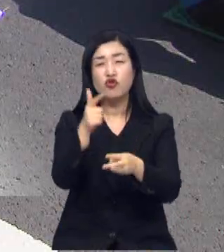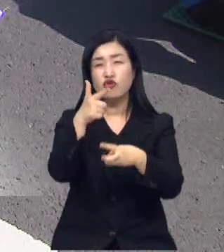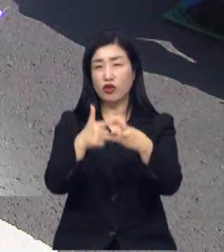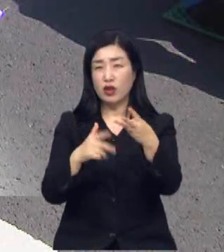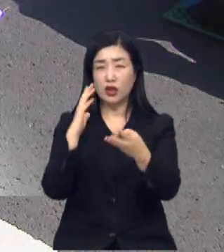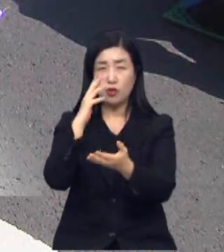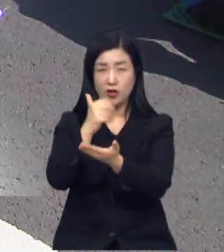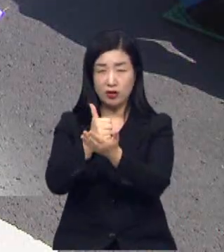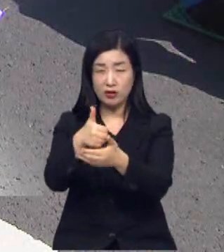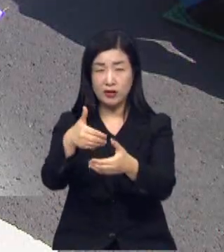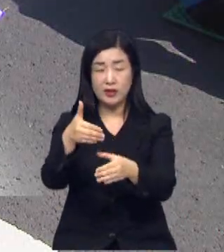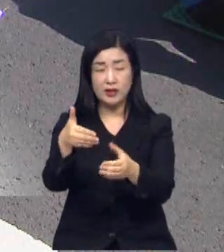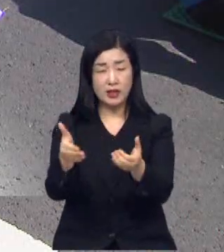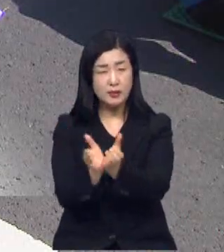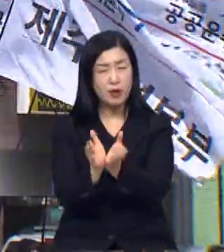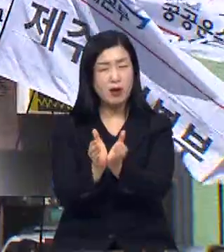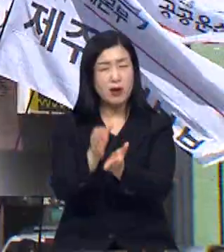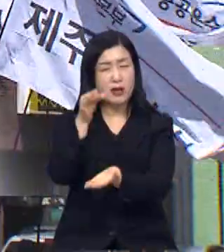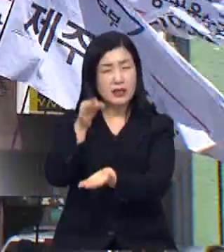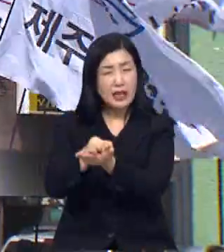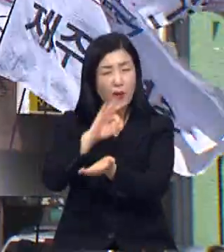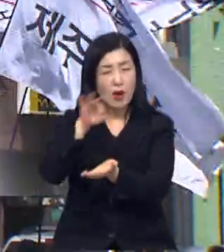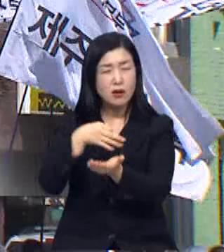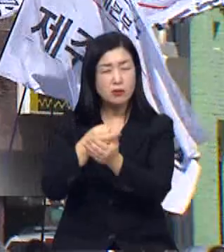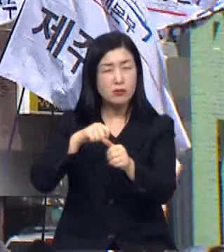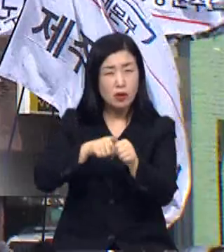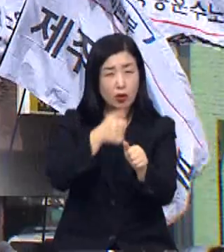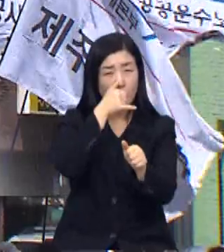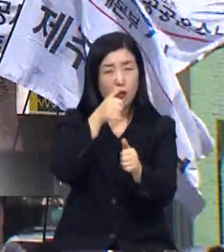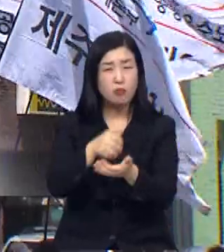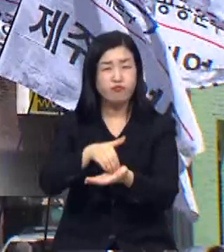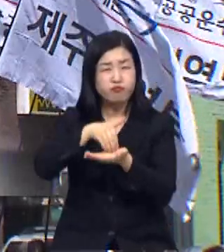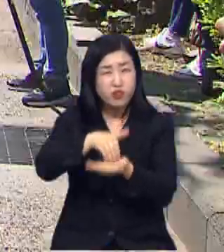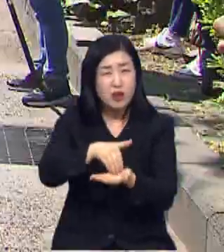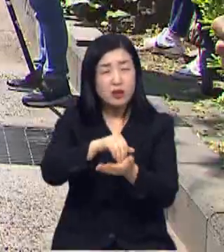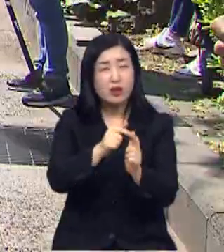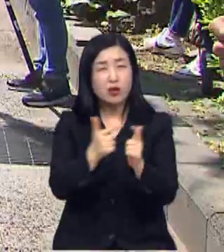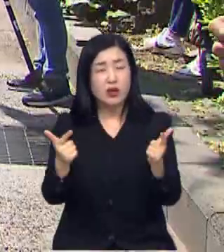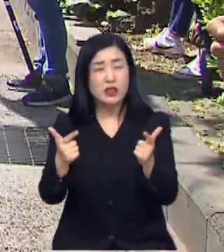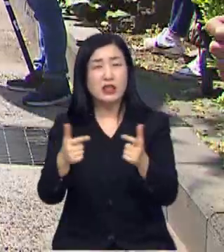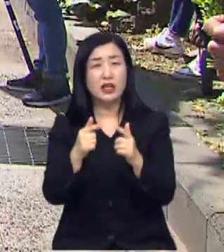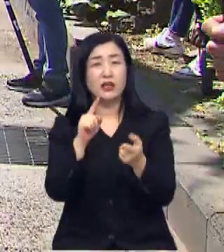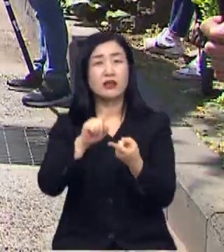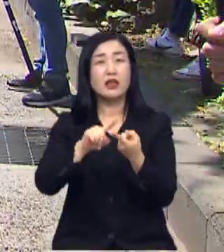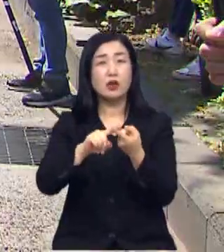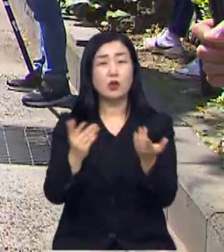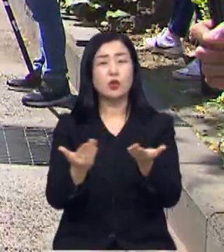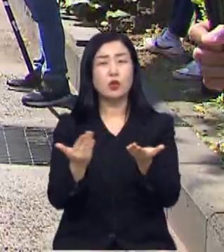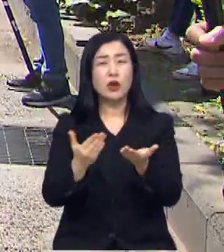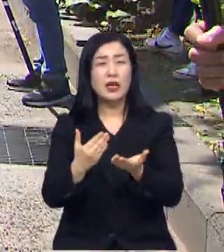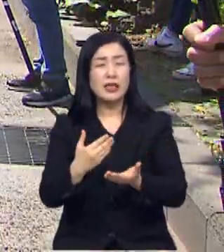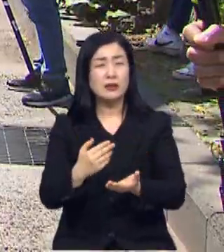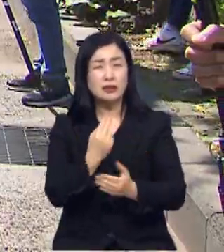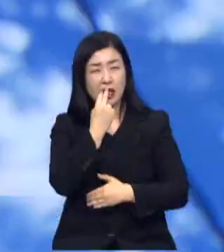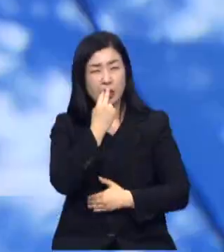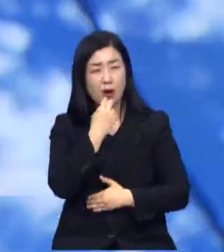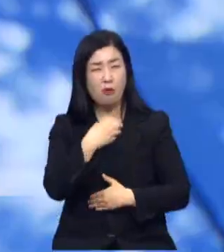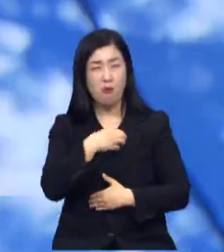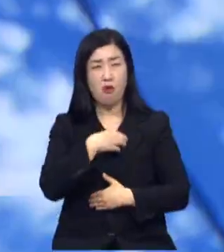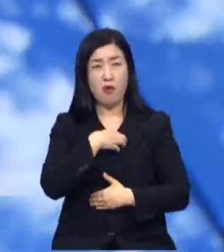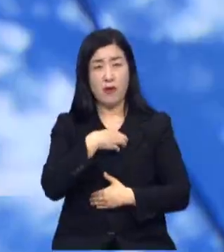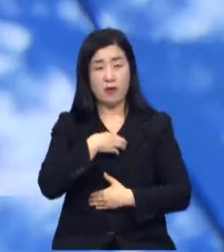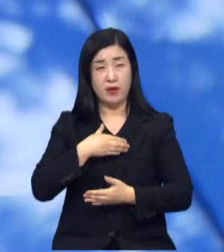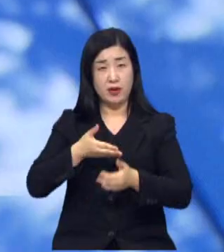정권이 장시간 저임금 노동을 강요하고 중대재해처벌법 무력화로 노동자의 생명과 안전을 위협하고